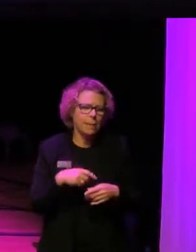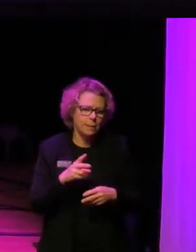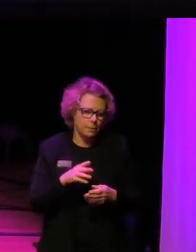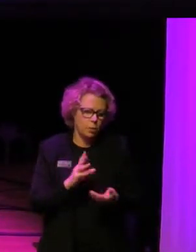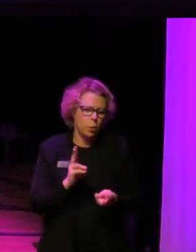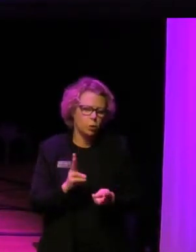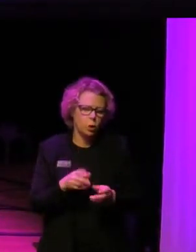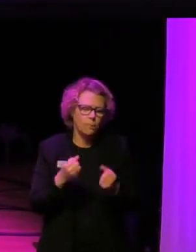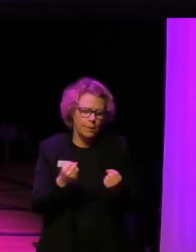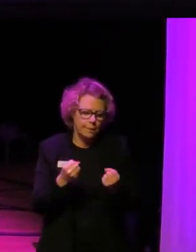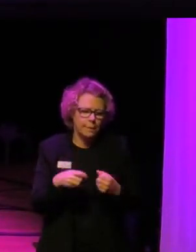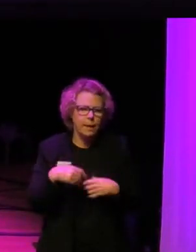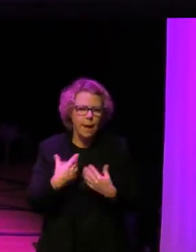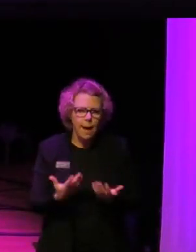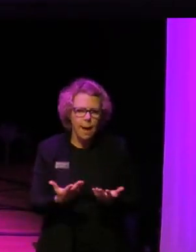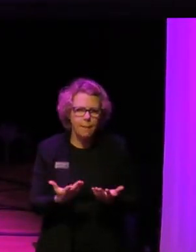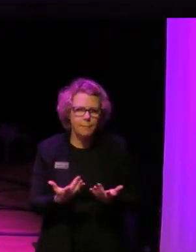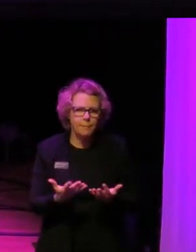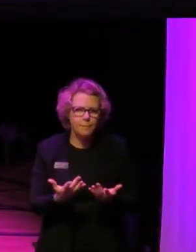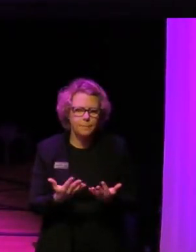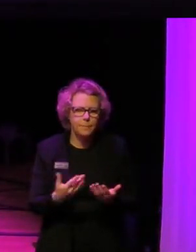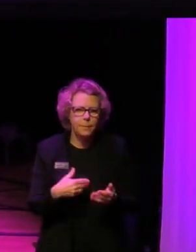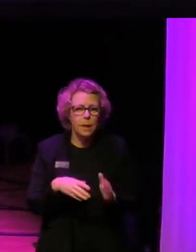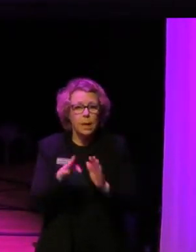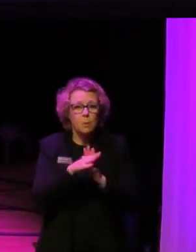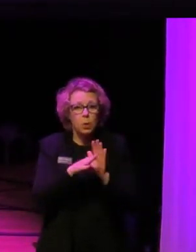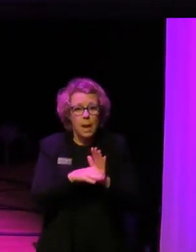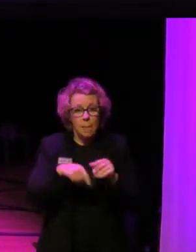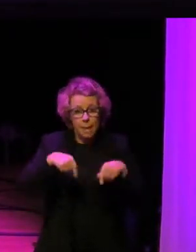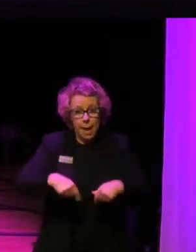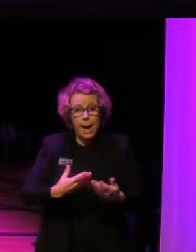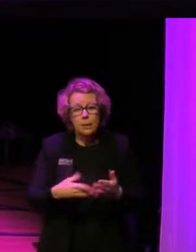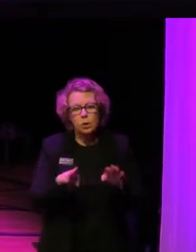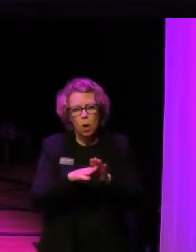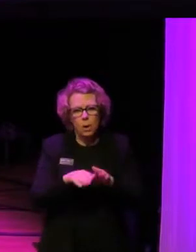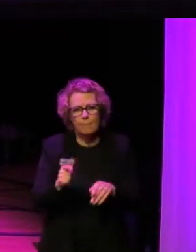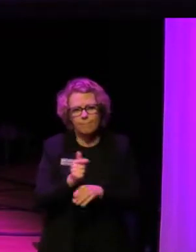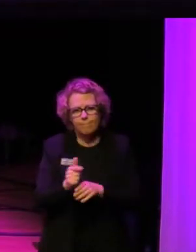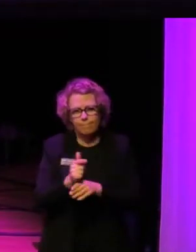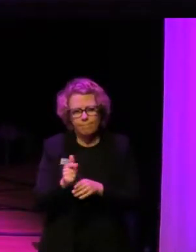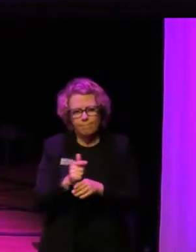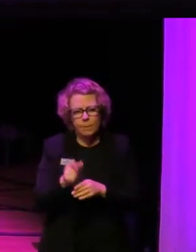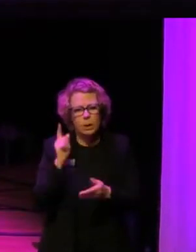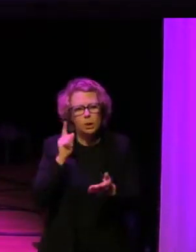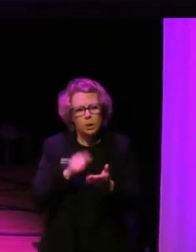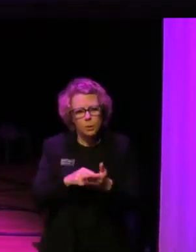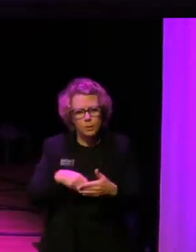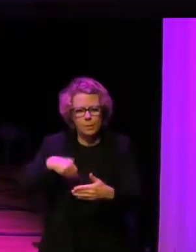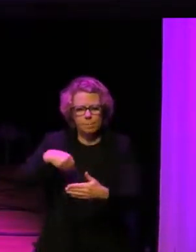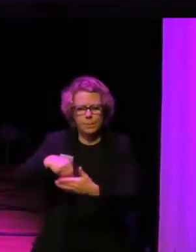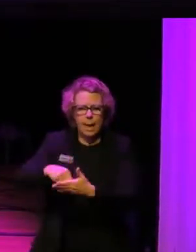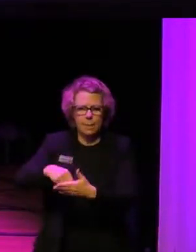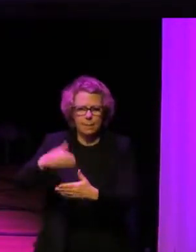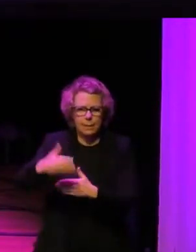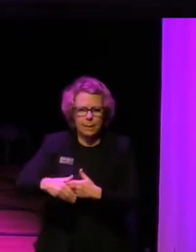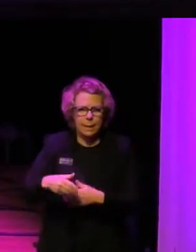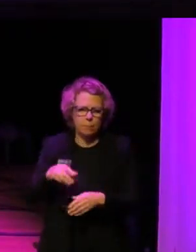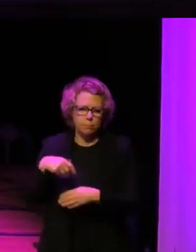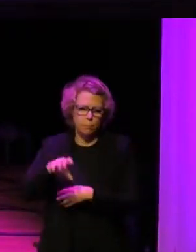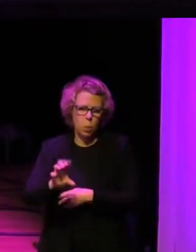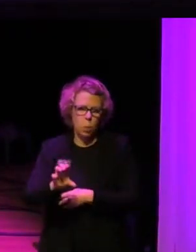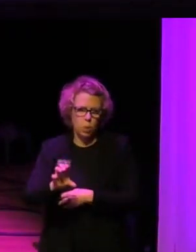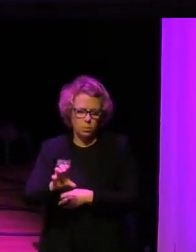med sig, det är att program i den här salen filmas för att livestreamas och sen läggs ut i efterhand